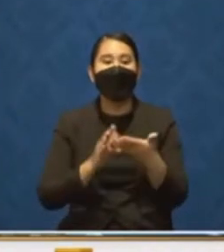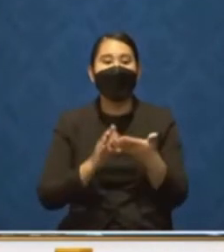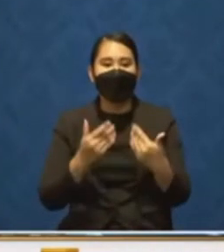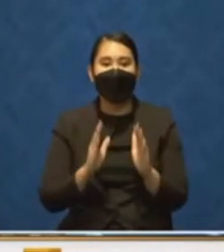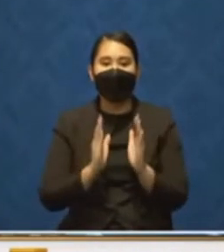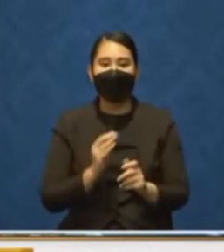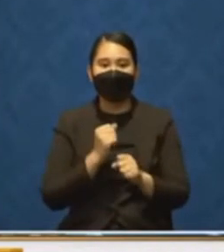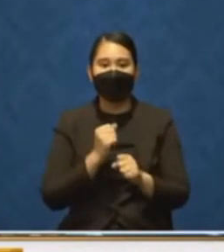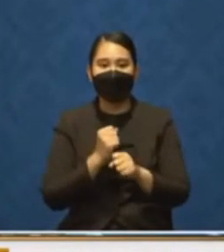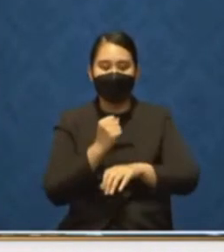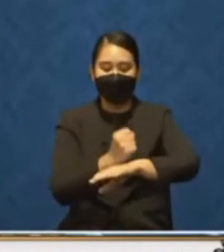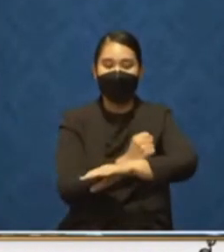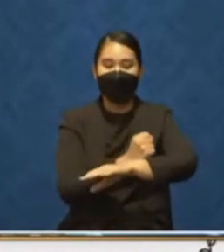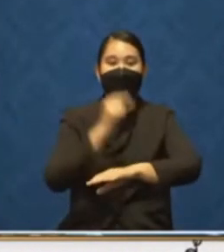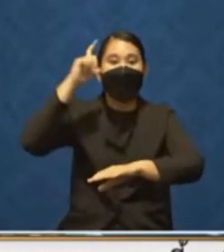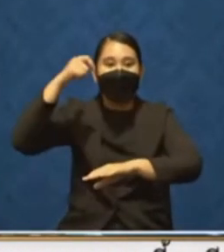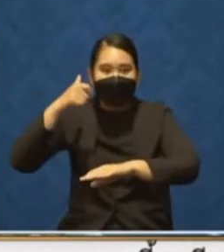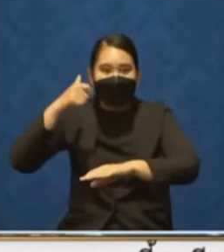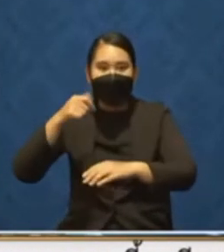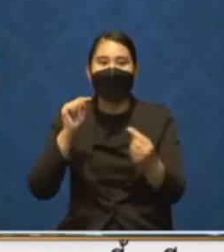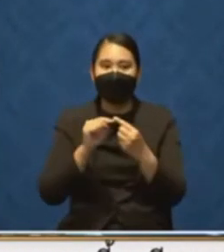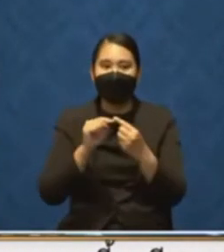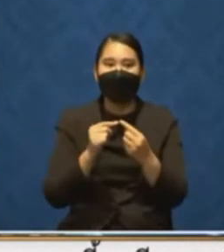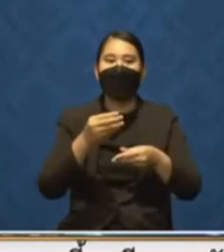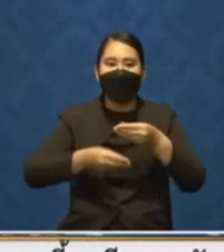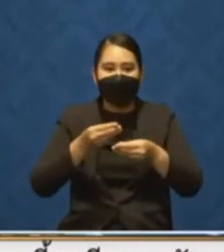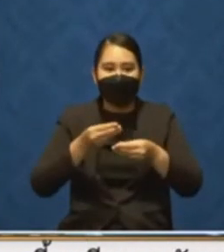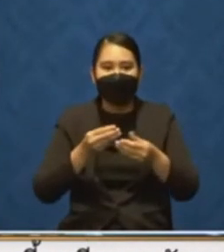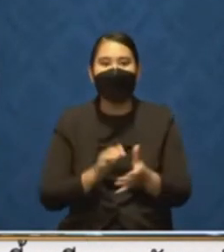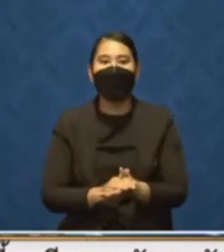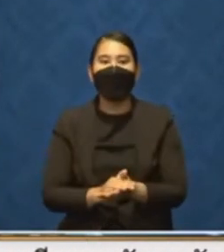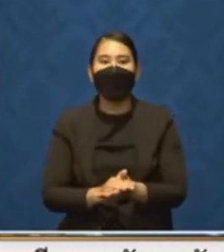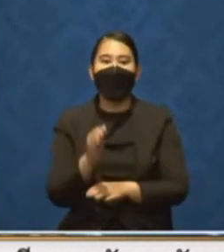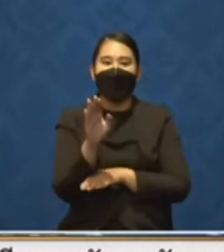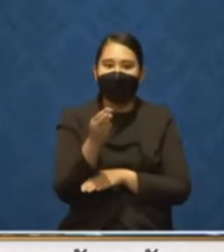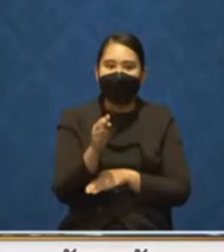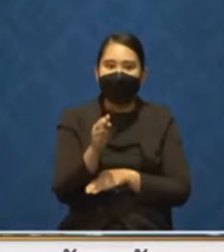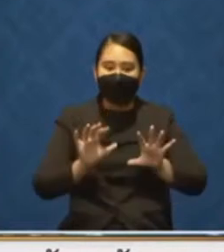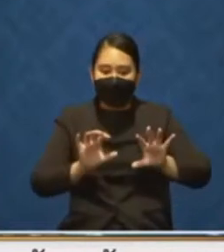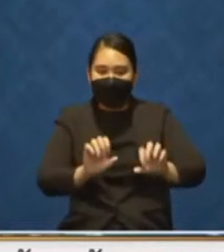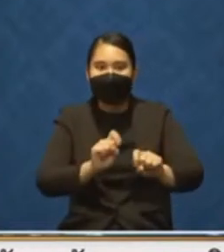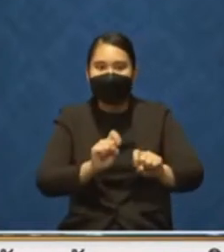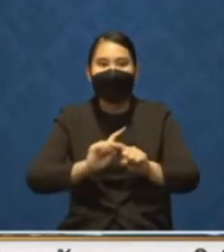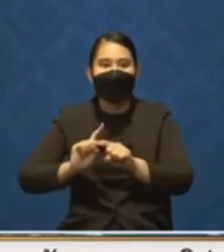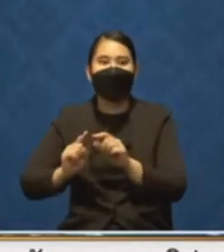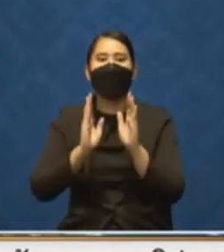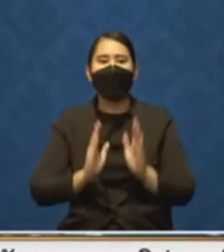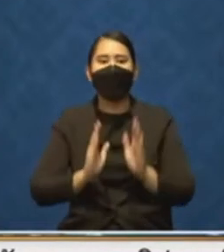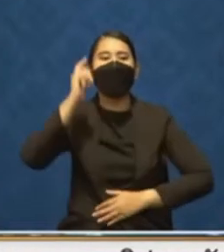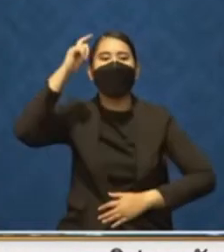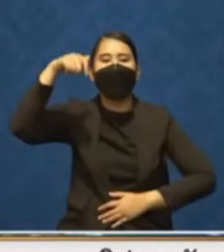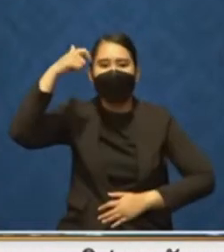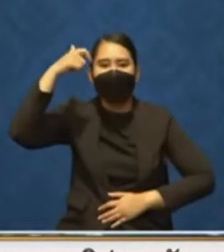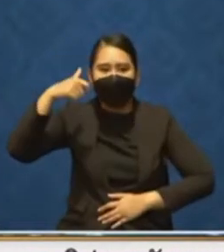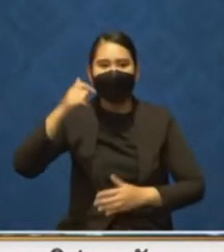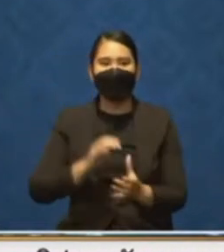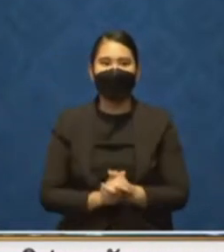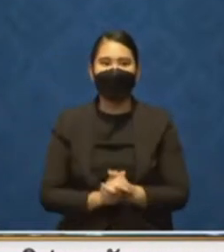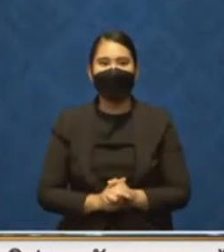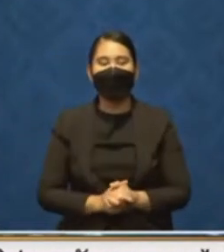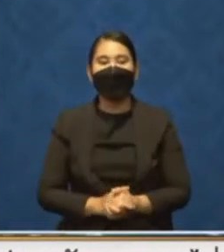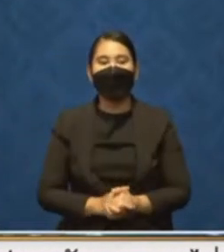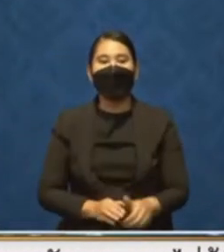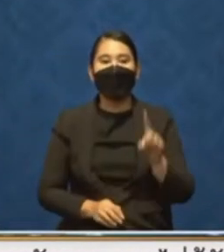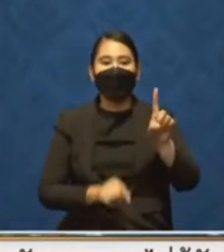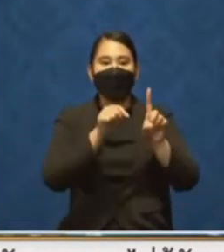ที่มาอยู่ในภาคธุรกิจอาหารภาคการประมงทั้งหมดนี้เราต้องใช้แรงงานจากพี่น้องเรียนมาทั้งนั้นไม่ว่าจะเป็น 1.7แสนล้าน